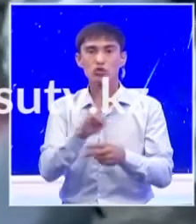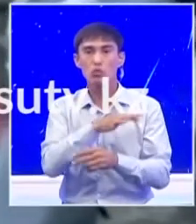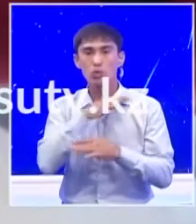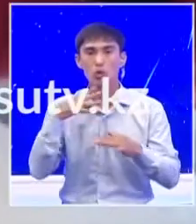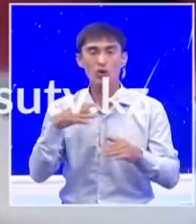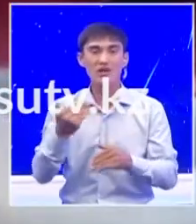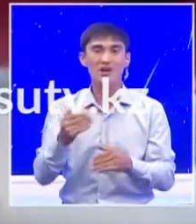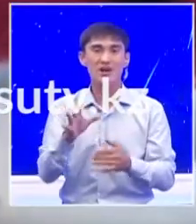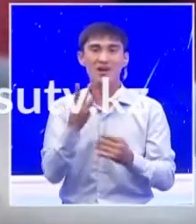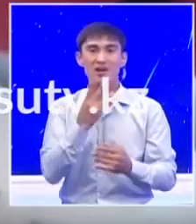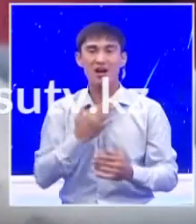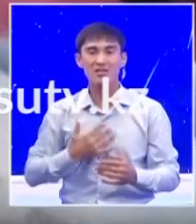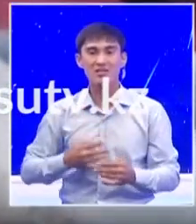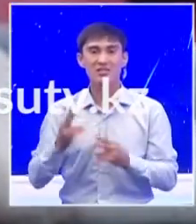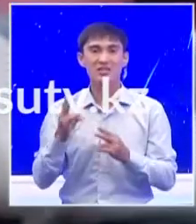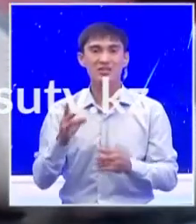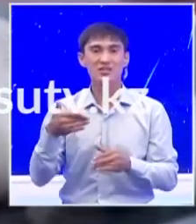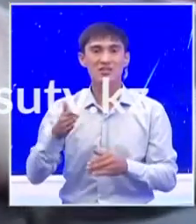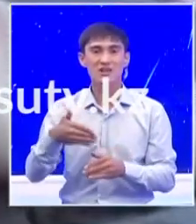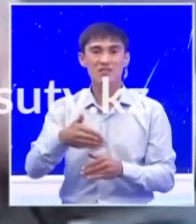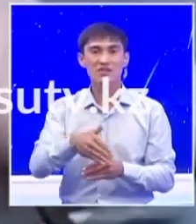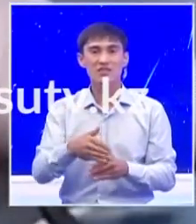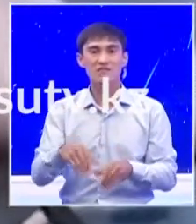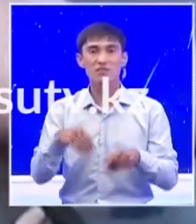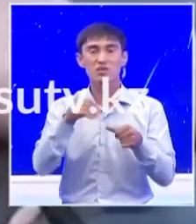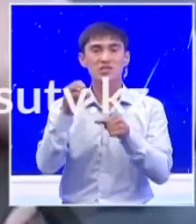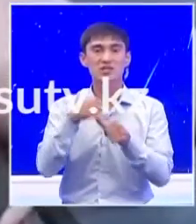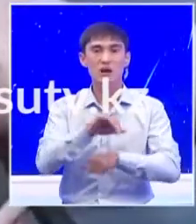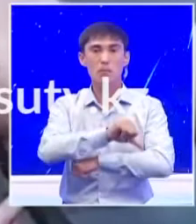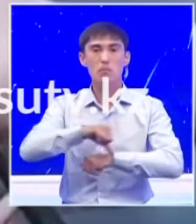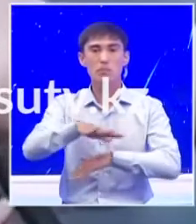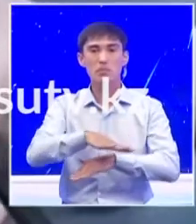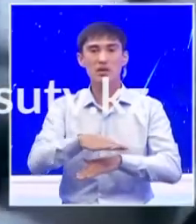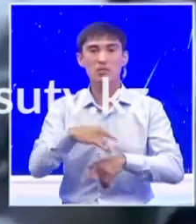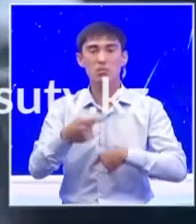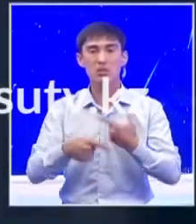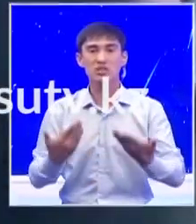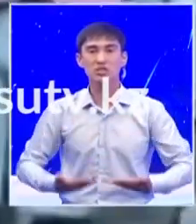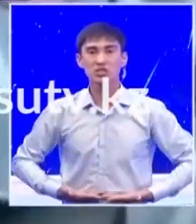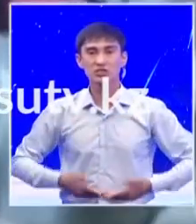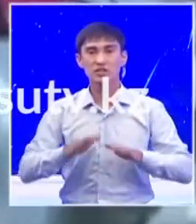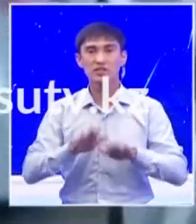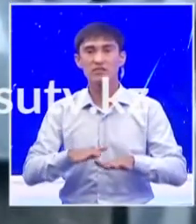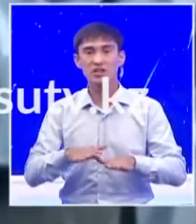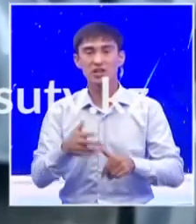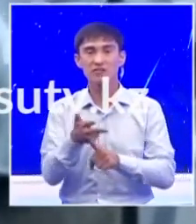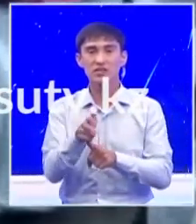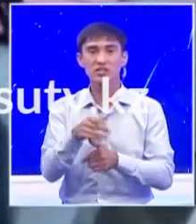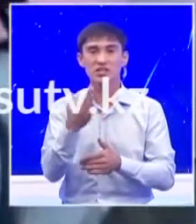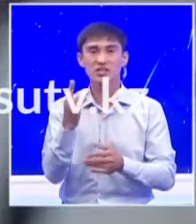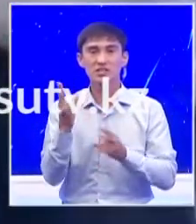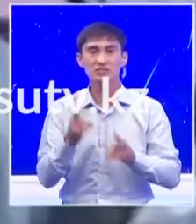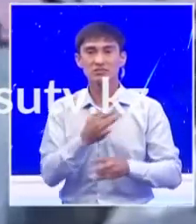многие раненые дельфины, выброшенные на берег, оставались живы и продолжали шевелиться. Также кадры демонстрируют, что некоторые